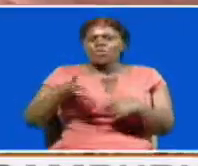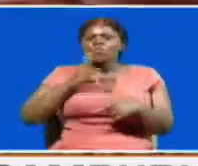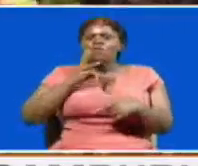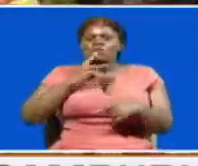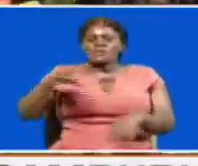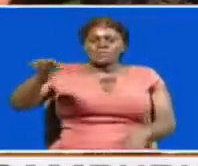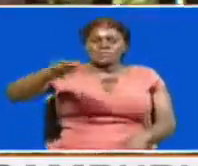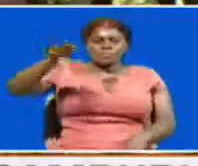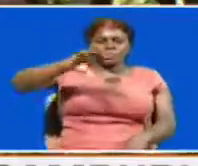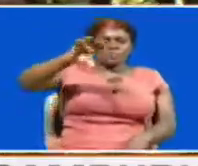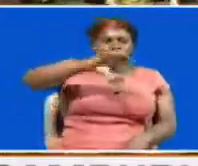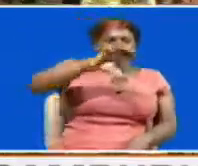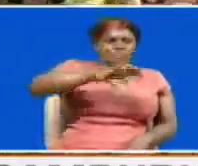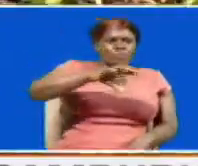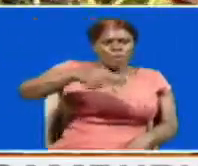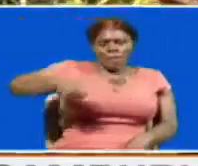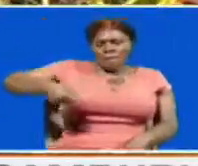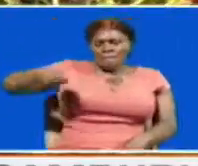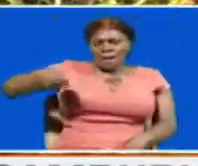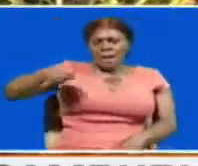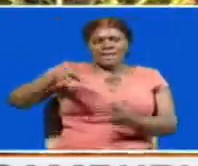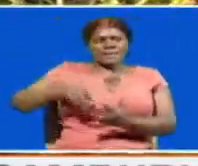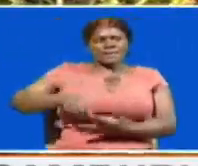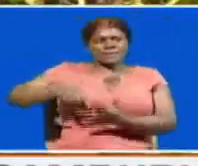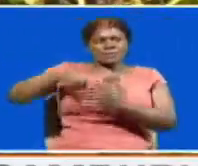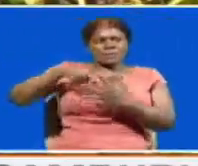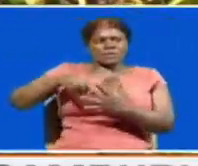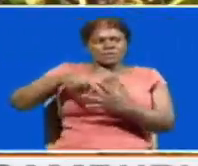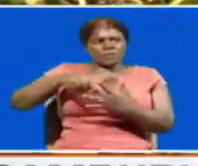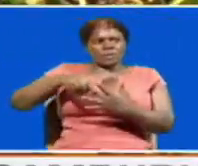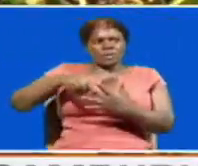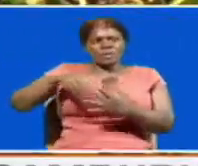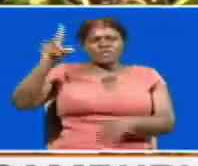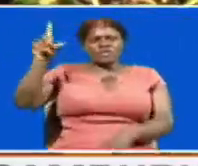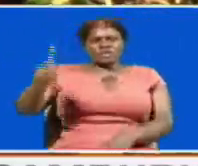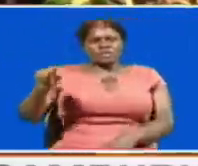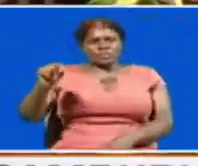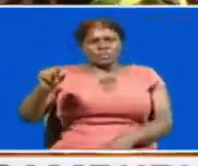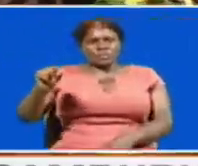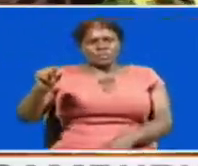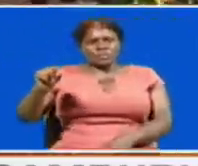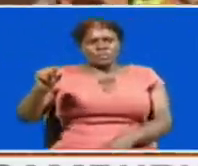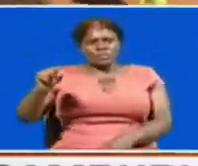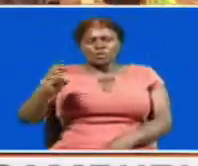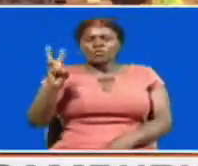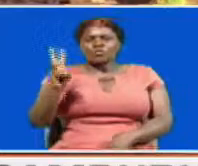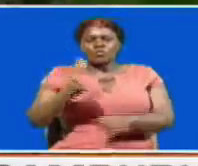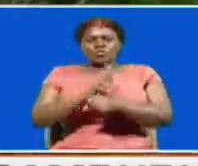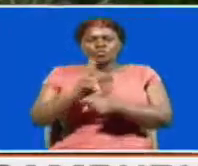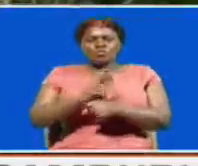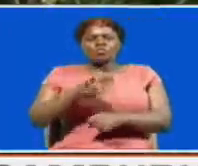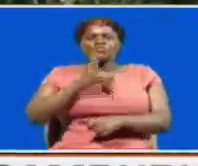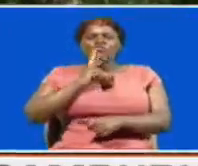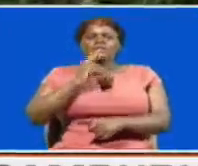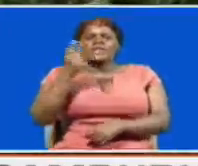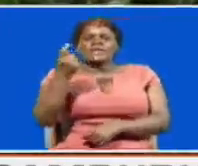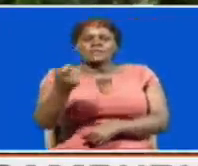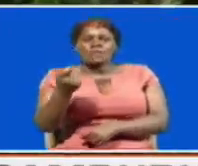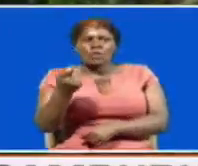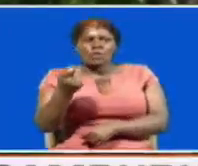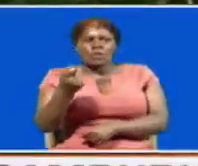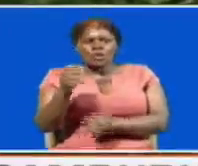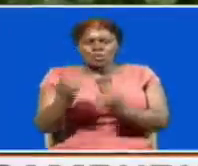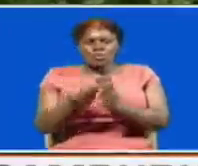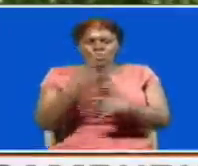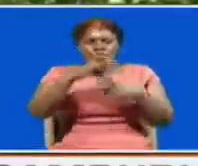maji na kukuzwa kwenye mifuko maalum ambayo ni nafuu zaidi katika kutumia maji ya kiasi kidogo. Uzalishaji